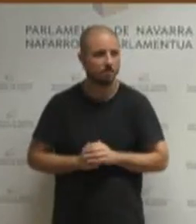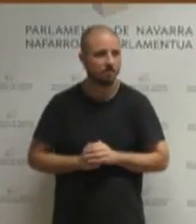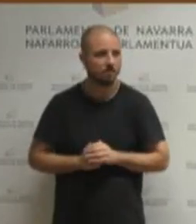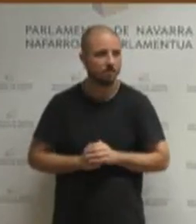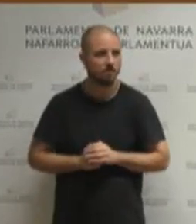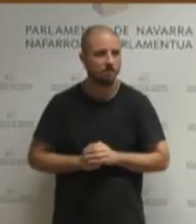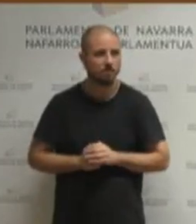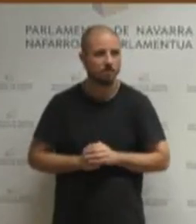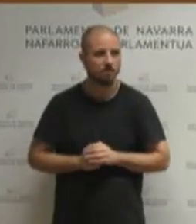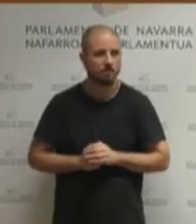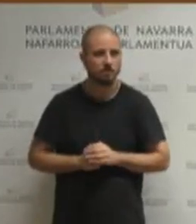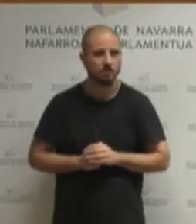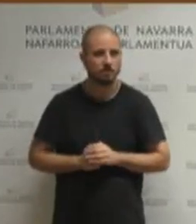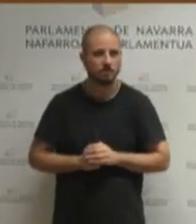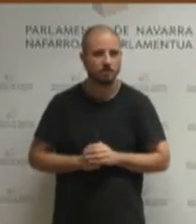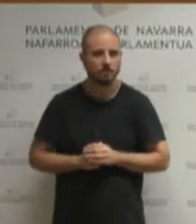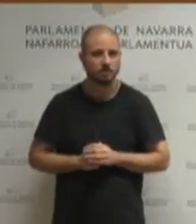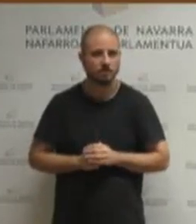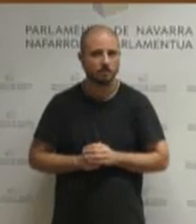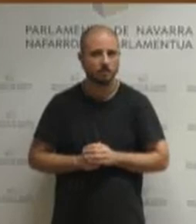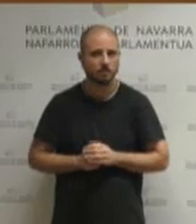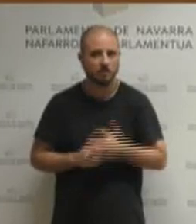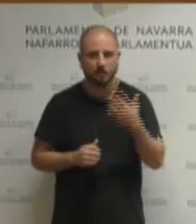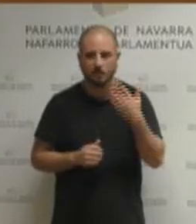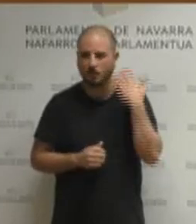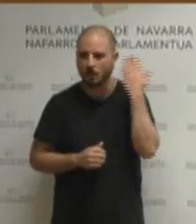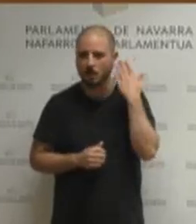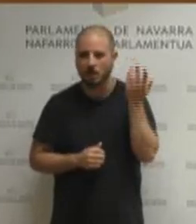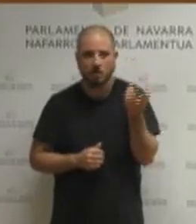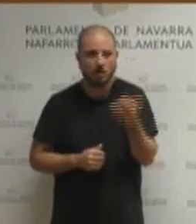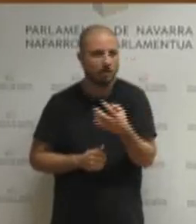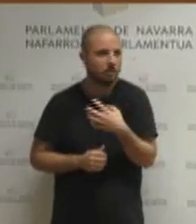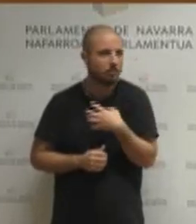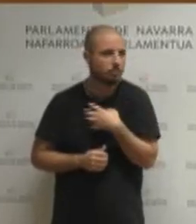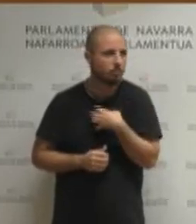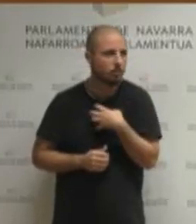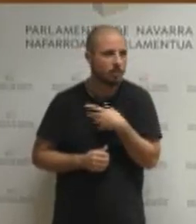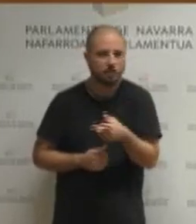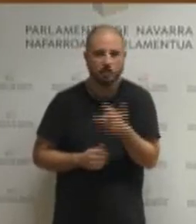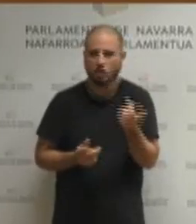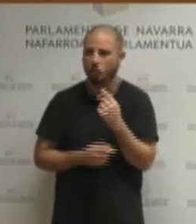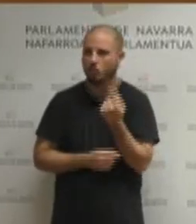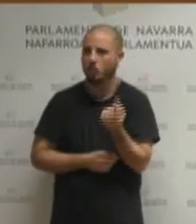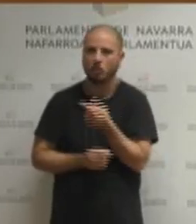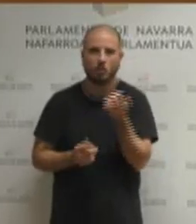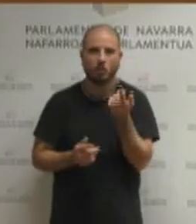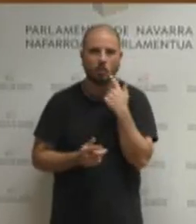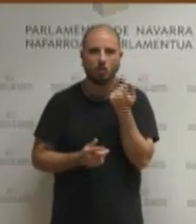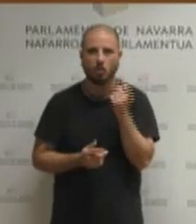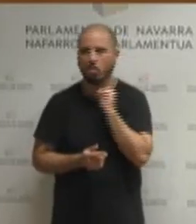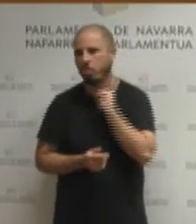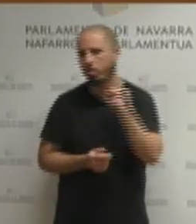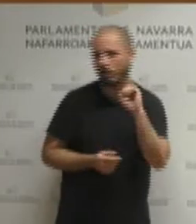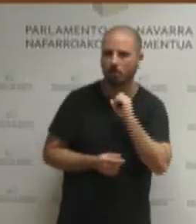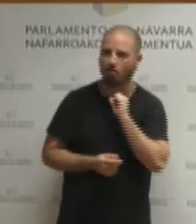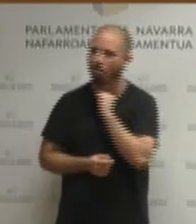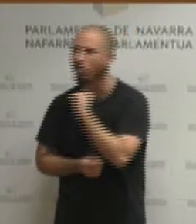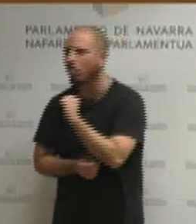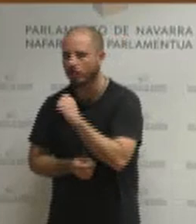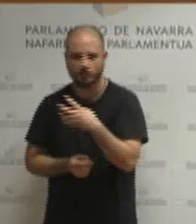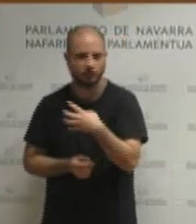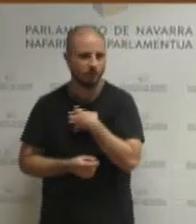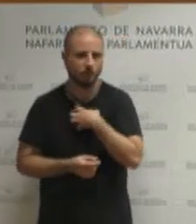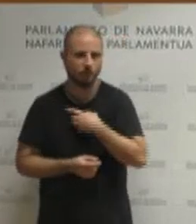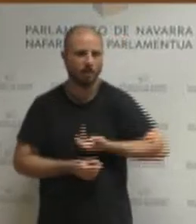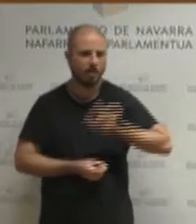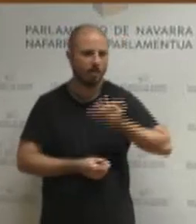ekaitzaren erdigunean dagoen txalupa timoia hartu behar da autogobernuazitze egiten dugunean geure burua gobernatzeko